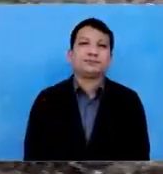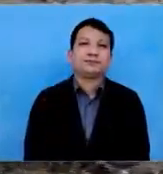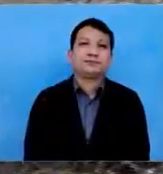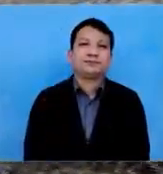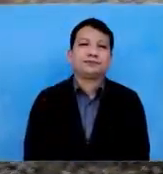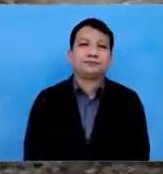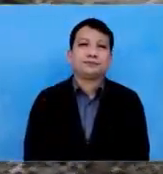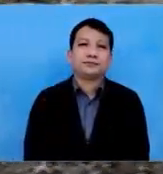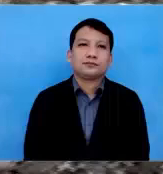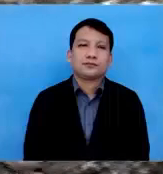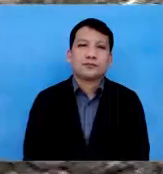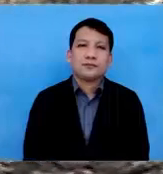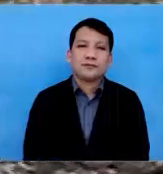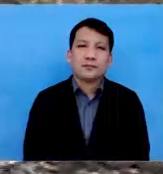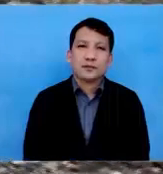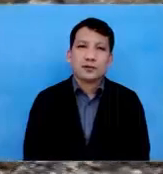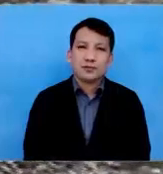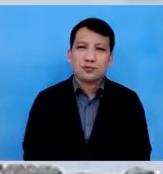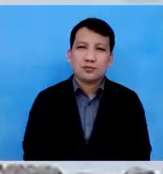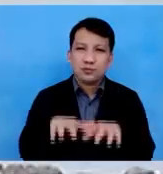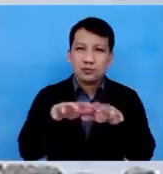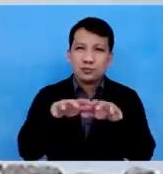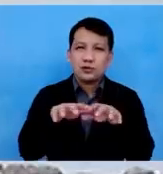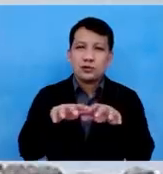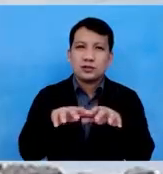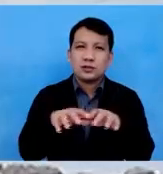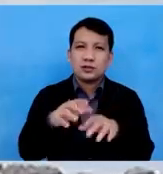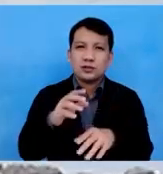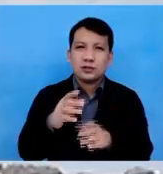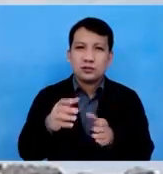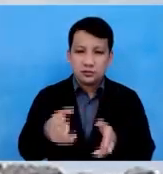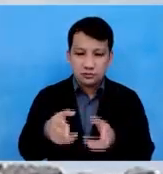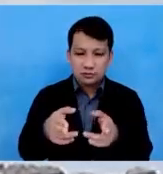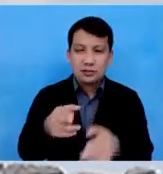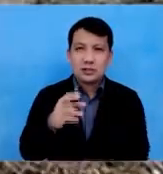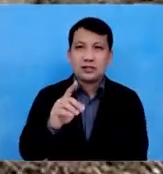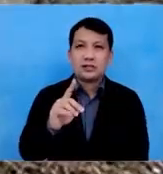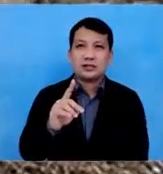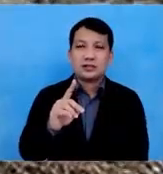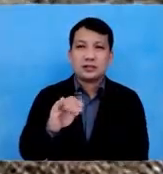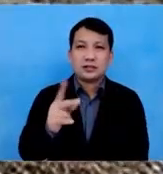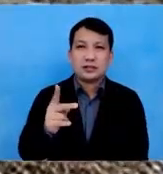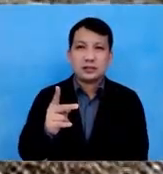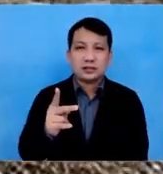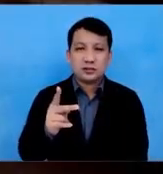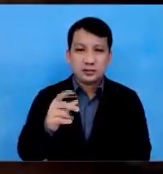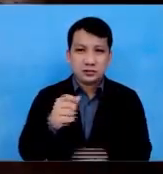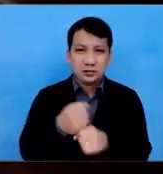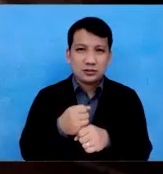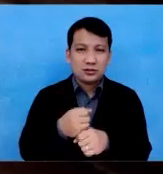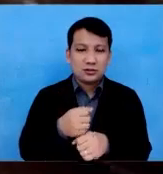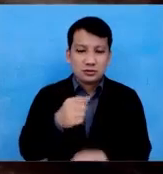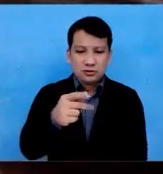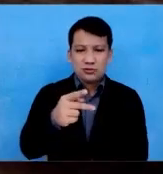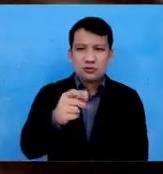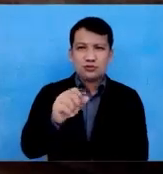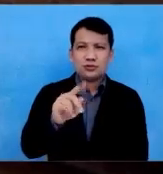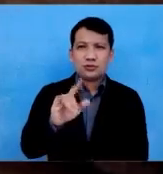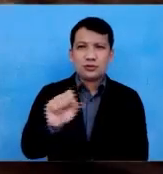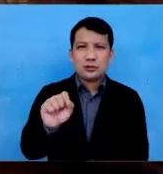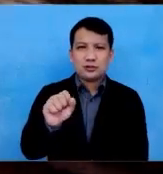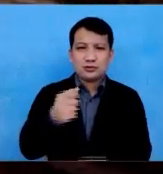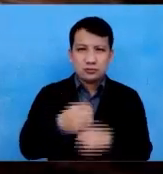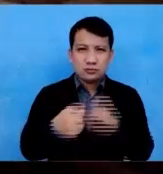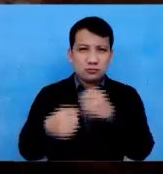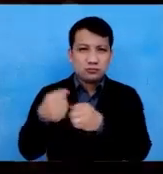Halos lumubog sa Simway River ang bahagi ng diking ito sa bayan ng Sultan Kudarat, Maguindanao del Norte. Sa kuha sa himpapawid, makikita rin